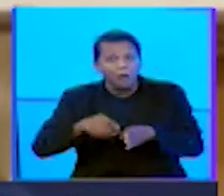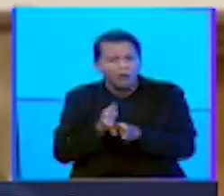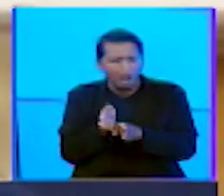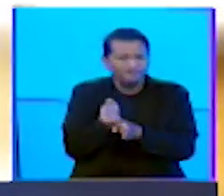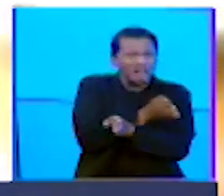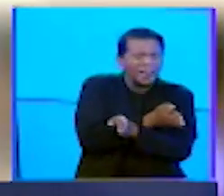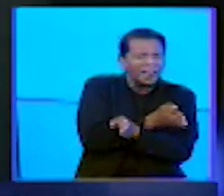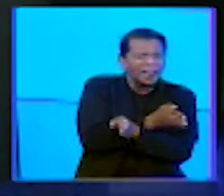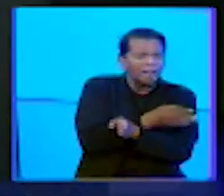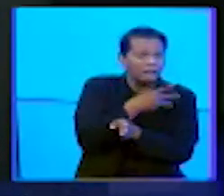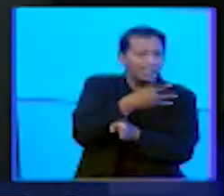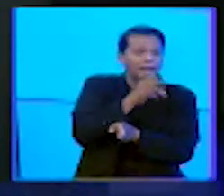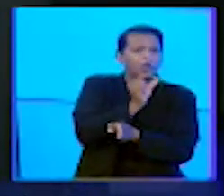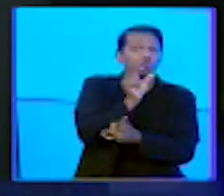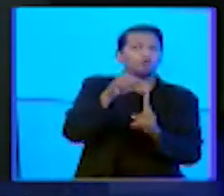di Gunung Merapi.